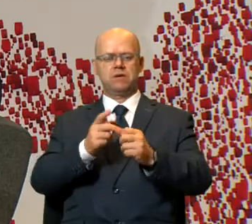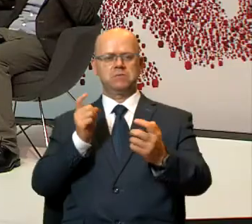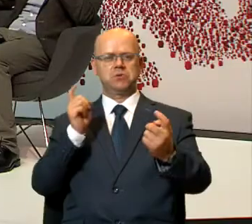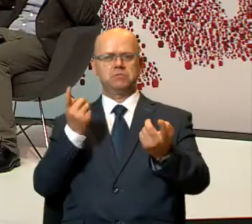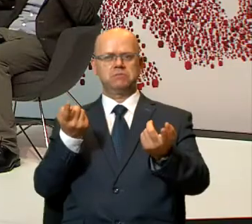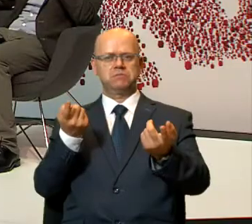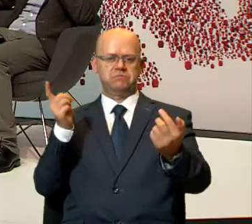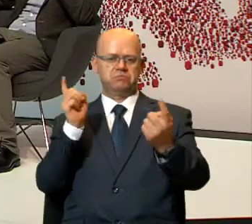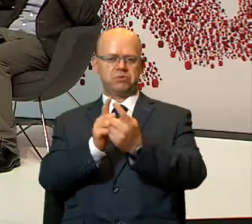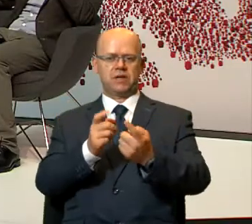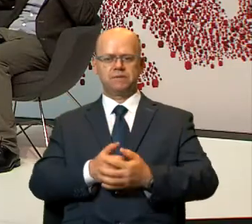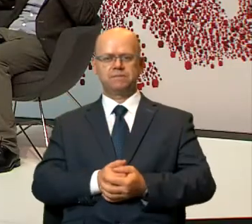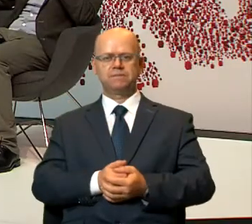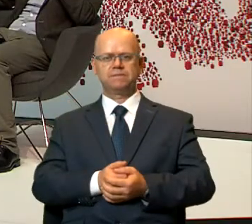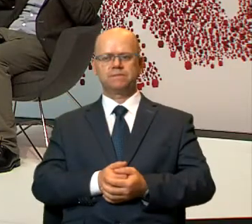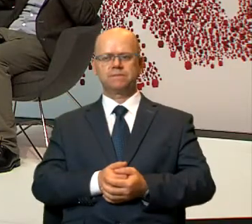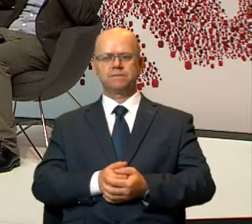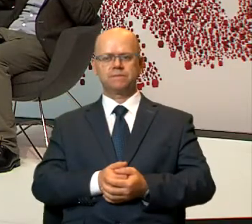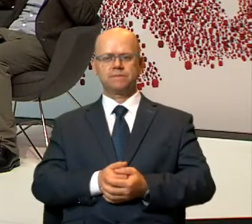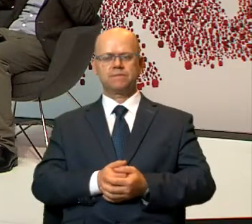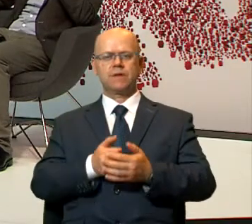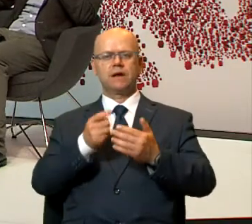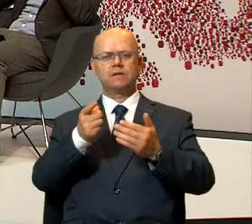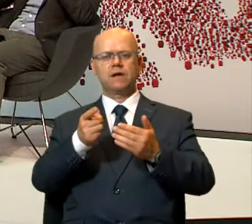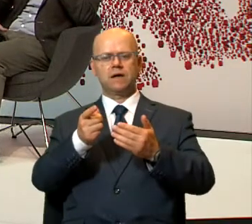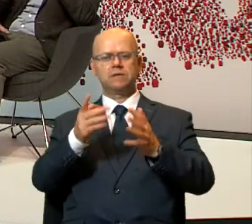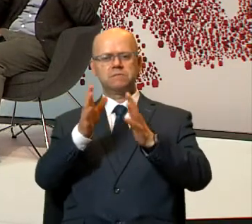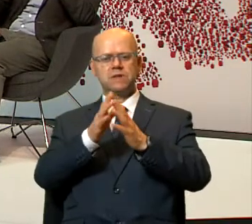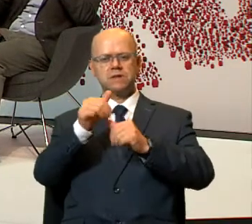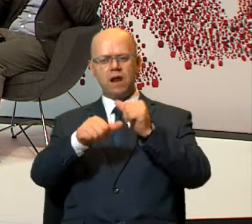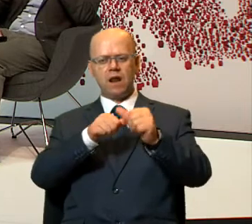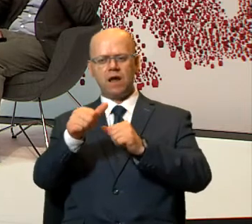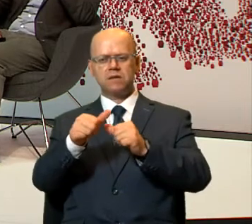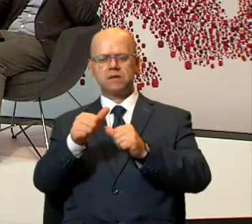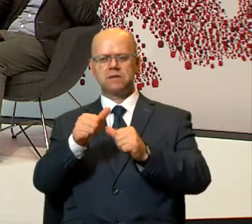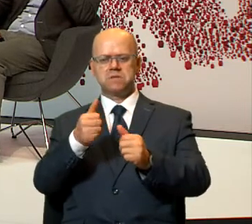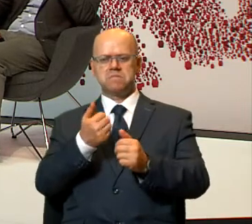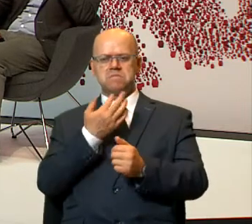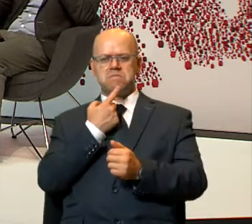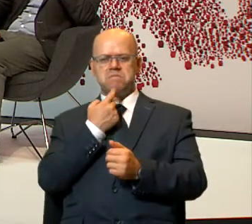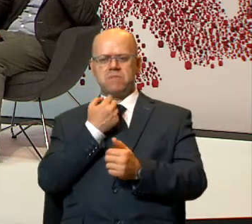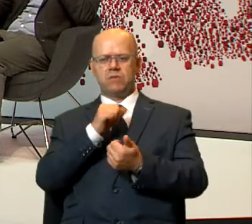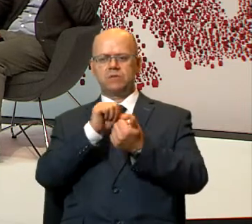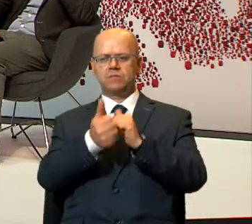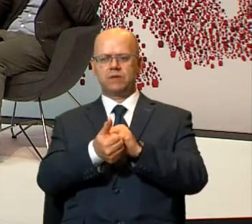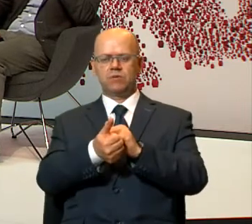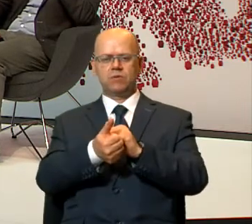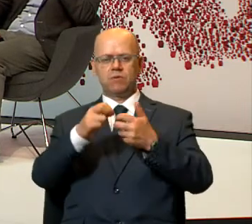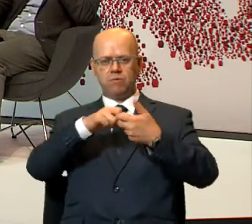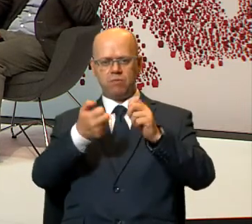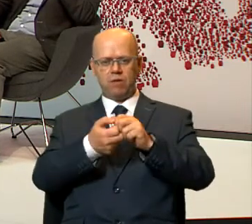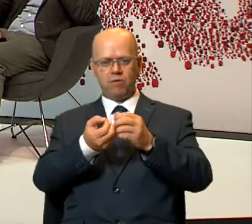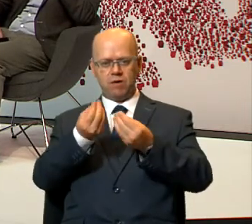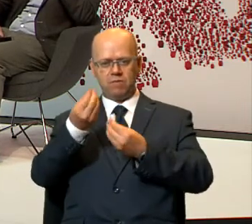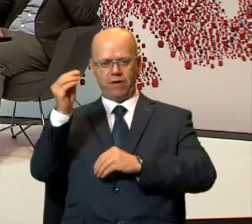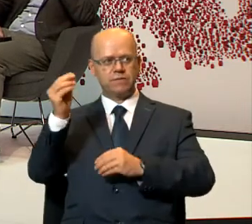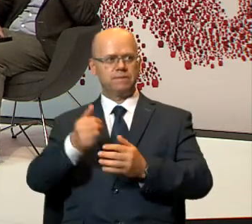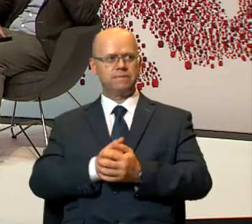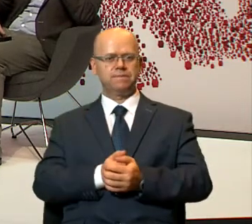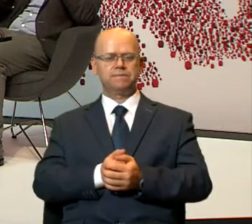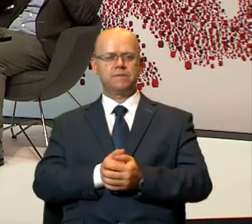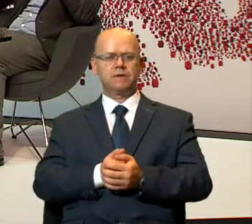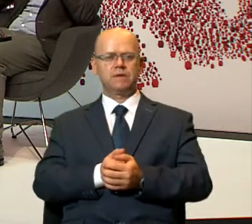skonfrontować. Ale ta dekada niewiele zmieniła, jak się wydaje, to znaczy tych problemów jest jeszcze więcej i